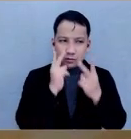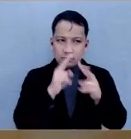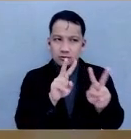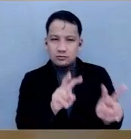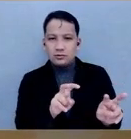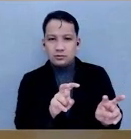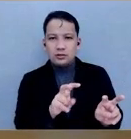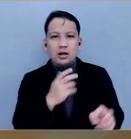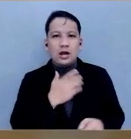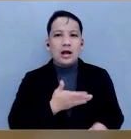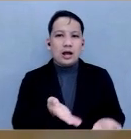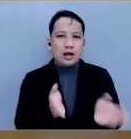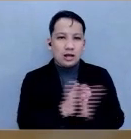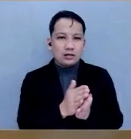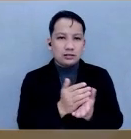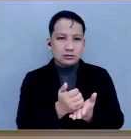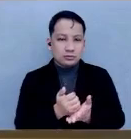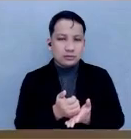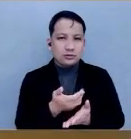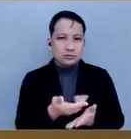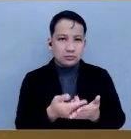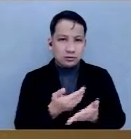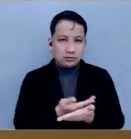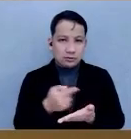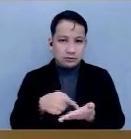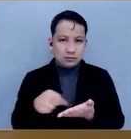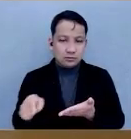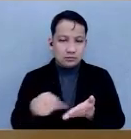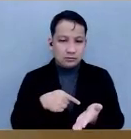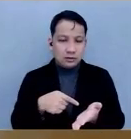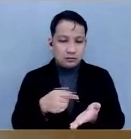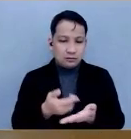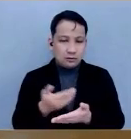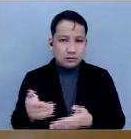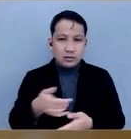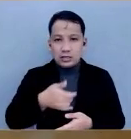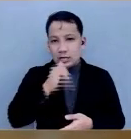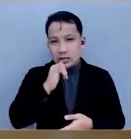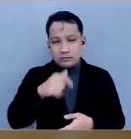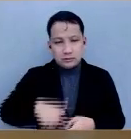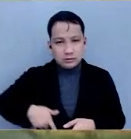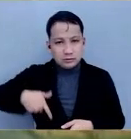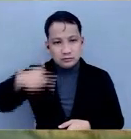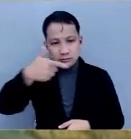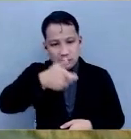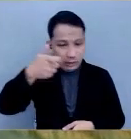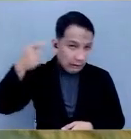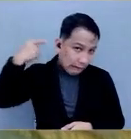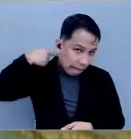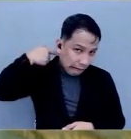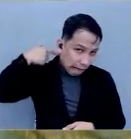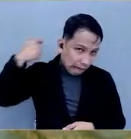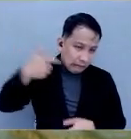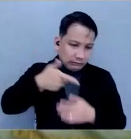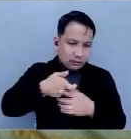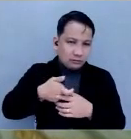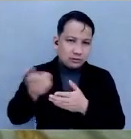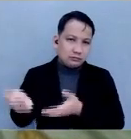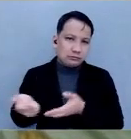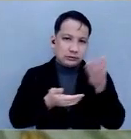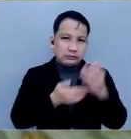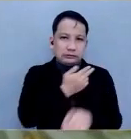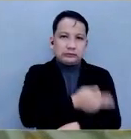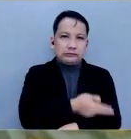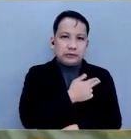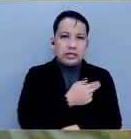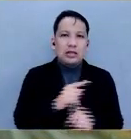daw ng panginoon. Sa pool ng tama ng bala sa batok ang biktima. Naisugod pa siya sa ospital pero